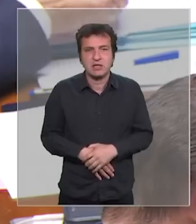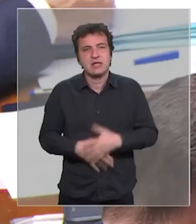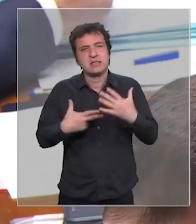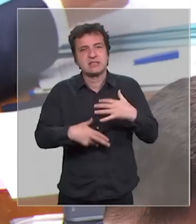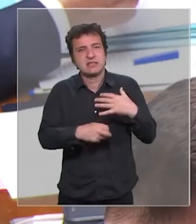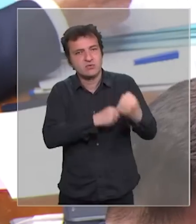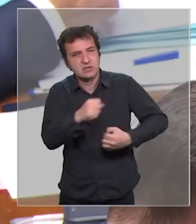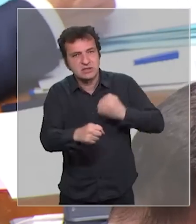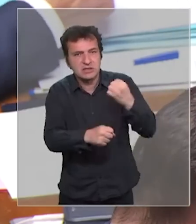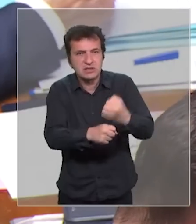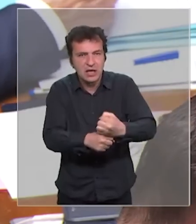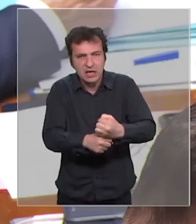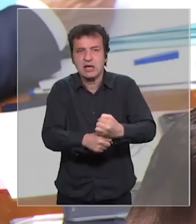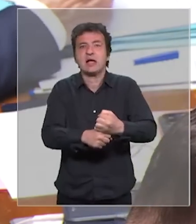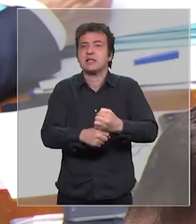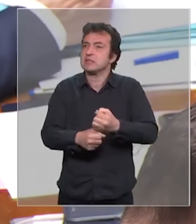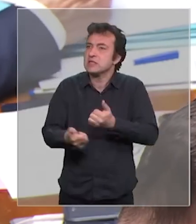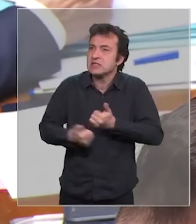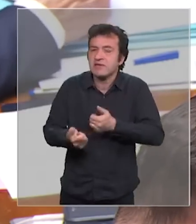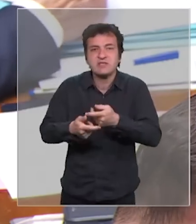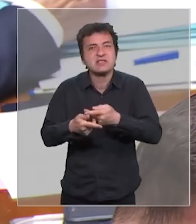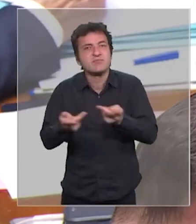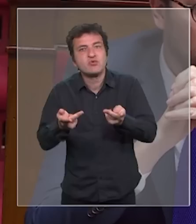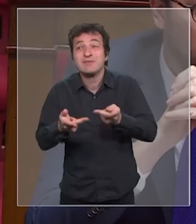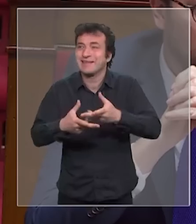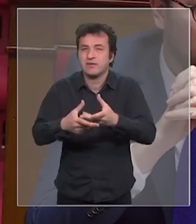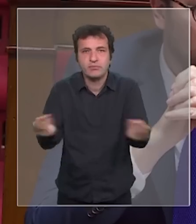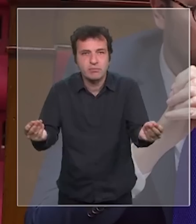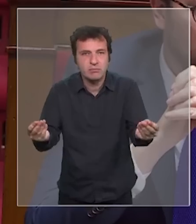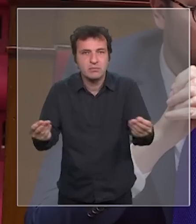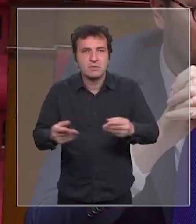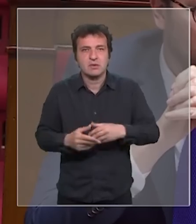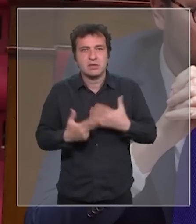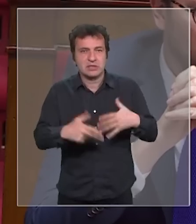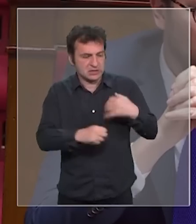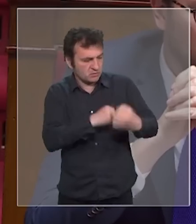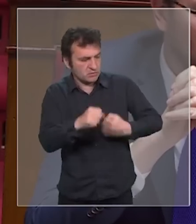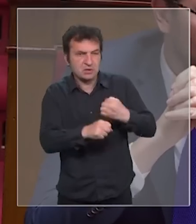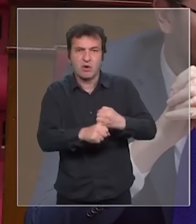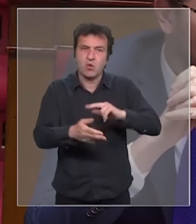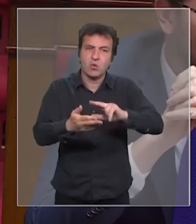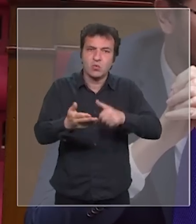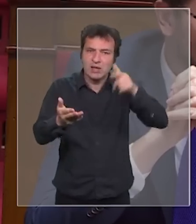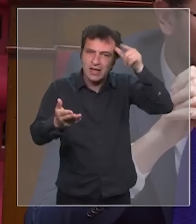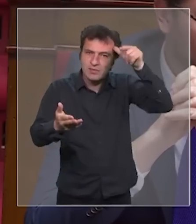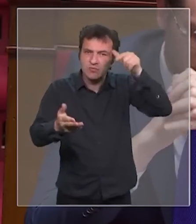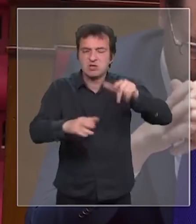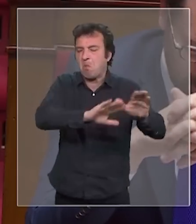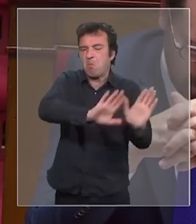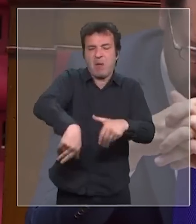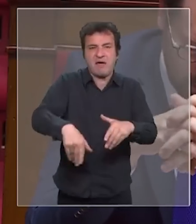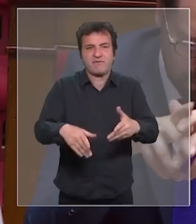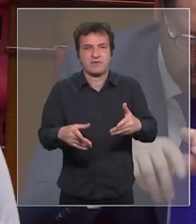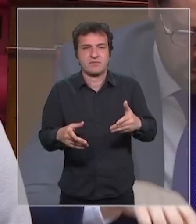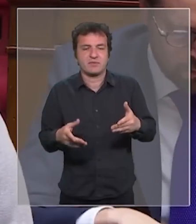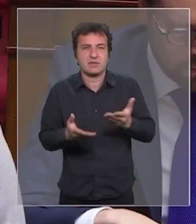rationalisation et de disparition des services publics. 18 années durant lesquelles le contrat républicain a été bafoué. S'il vous plaît. Car la